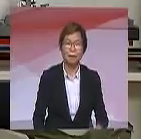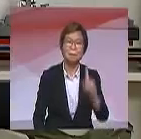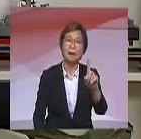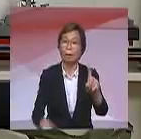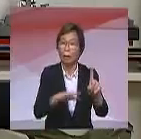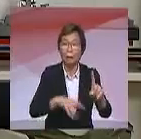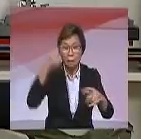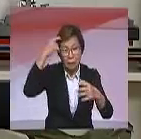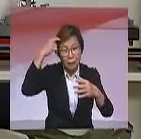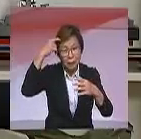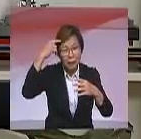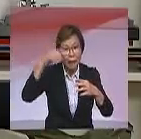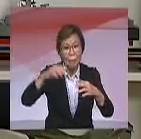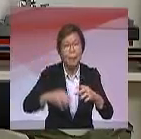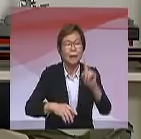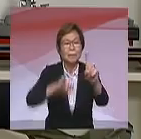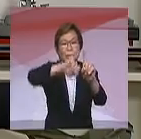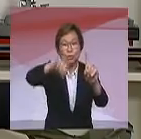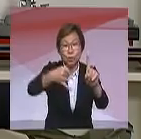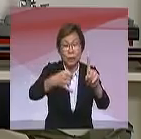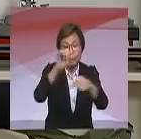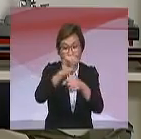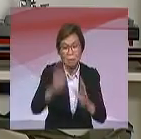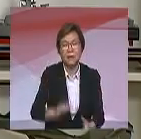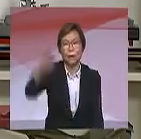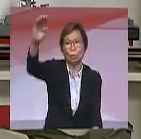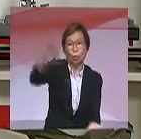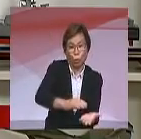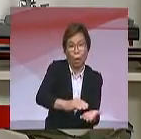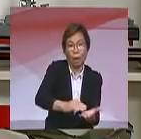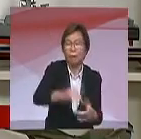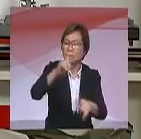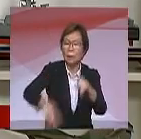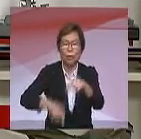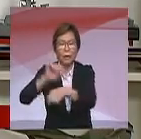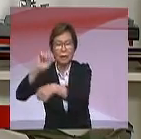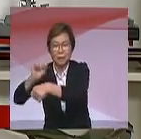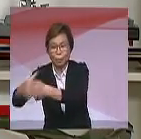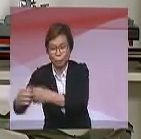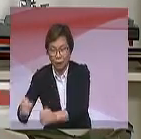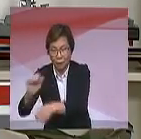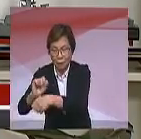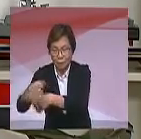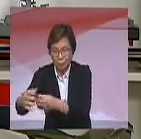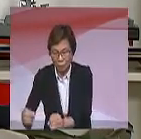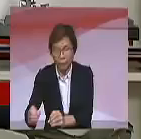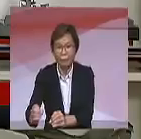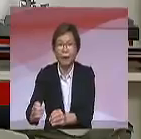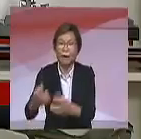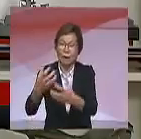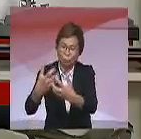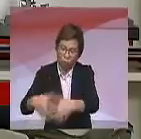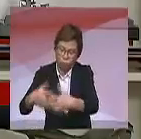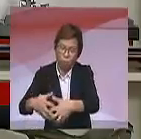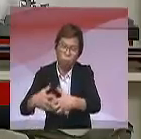1 juta pekerja dapat dikurangkan daripada bekerja di pejabat dan juga sektor-sektor industri